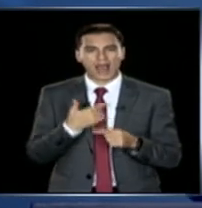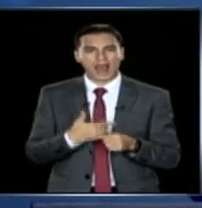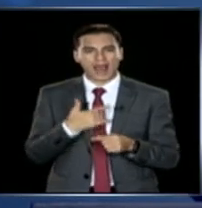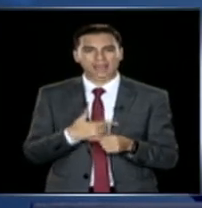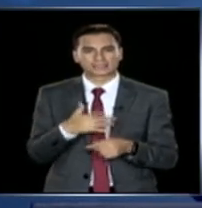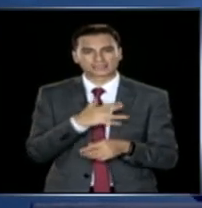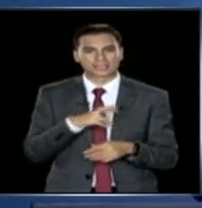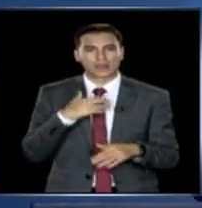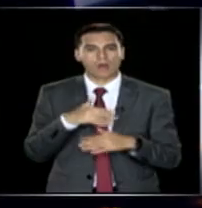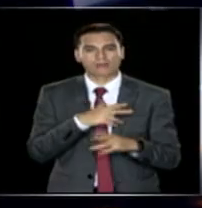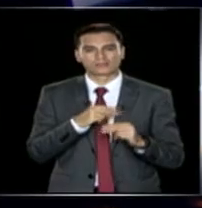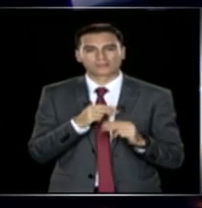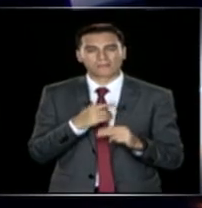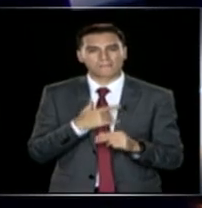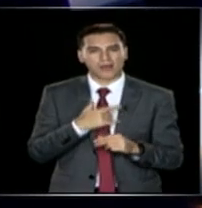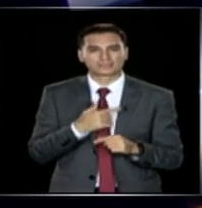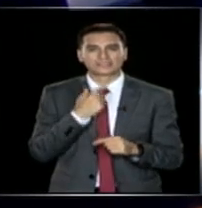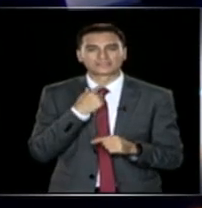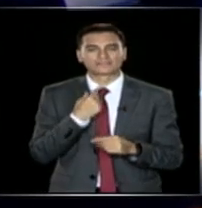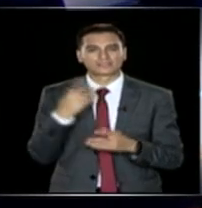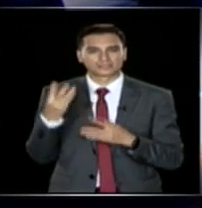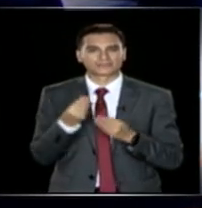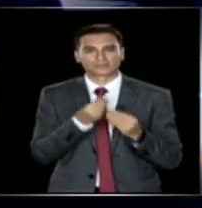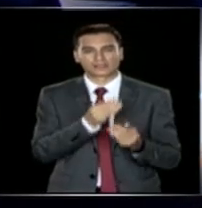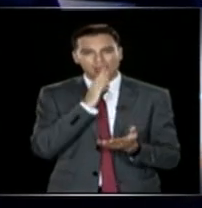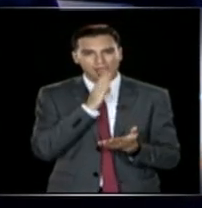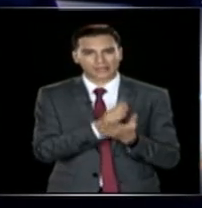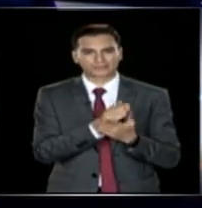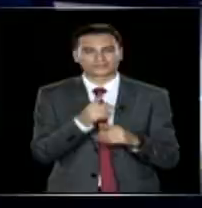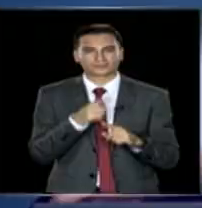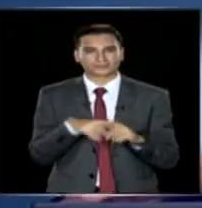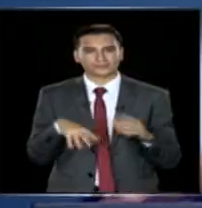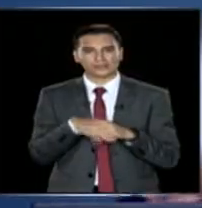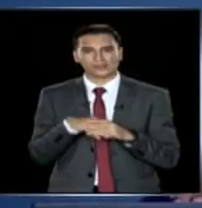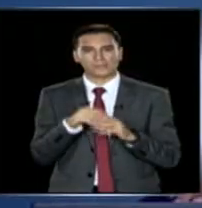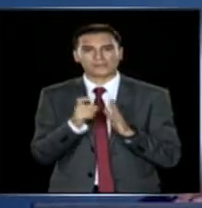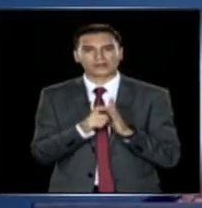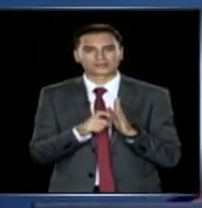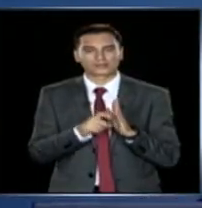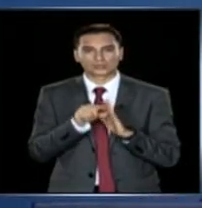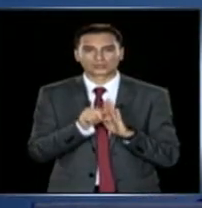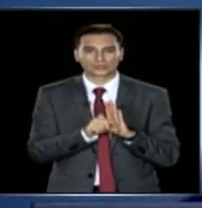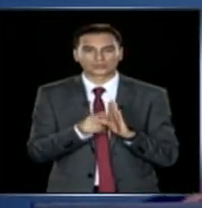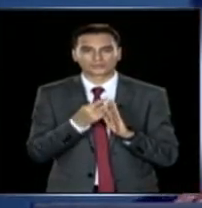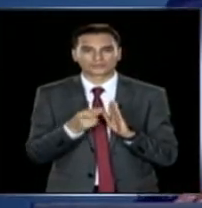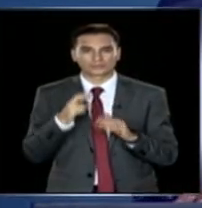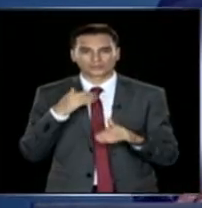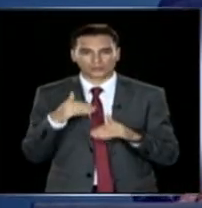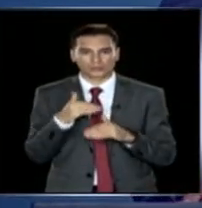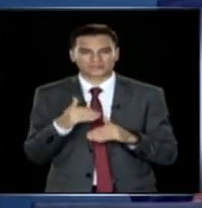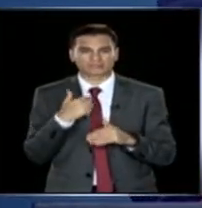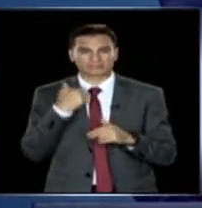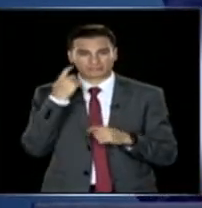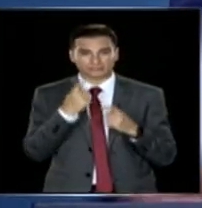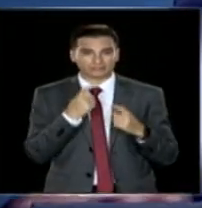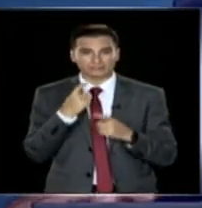وحاسس بيهم طبعاً، ونفسي أجيب لهم حقوقهم وأعدل أشتغل تعديل القوانين وكده.